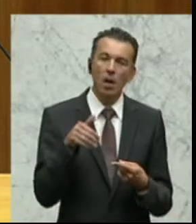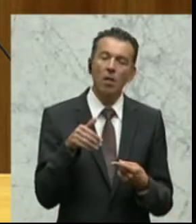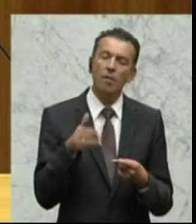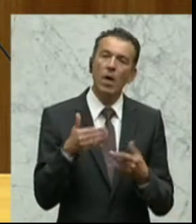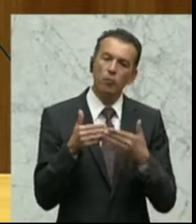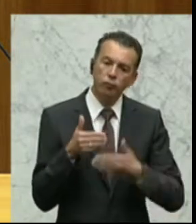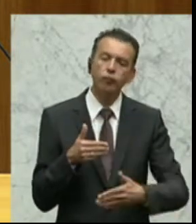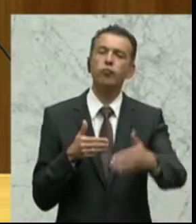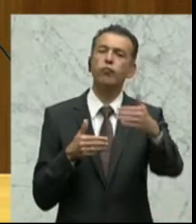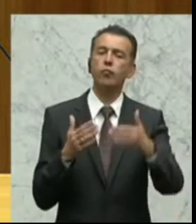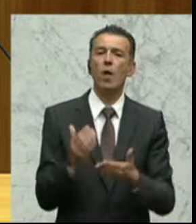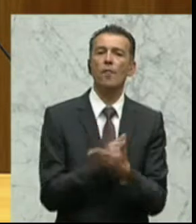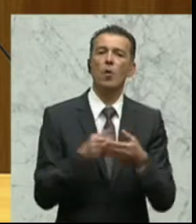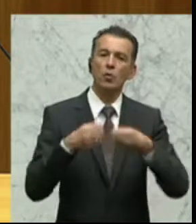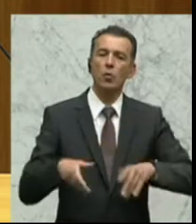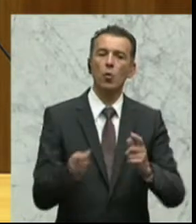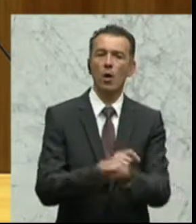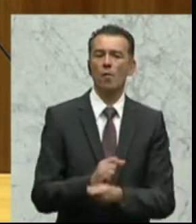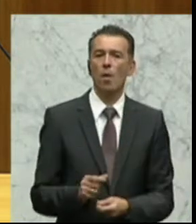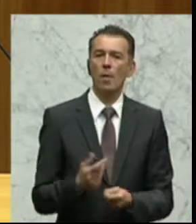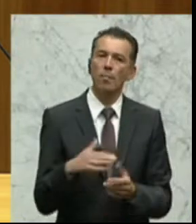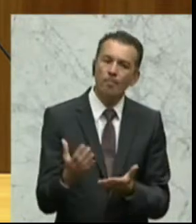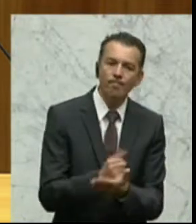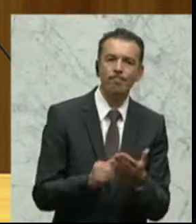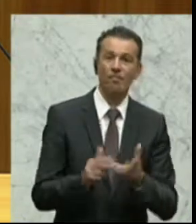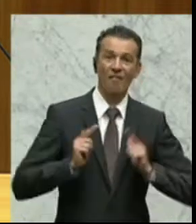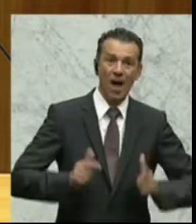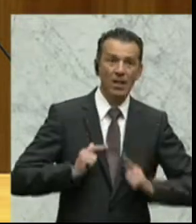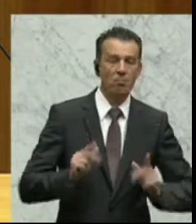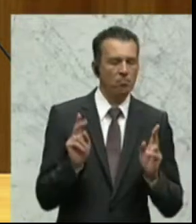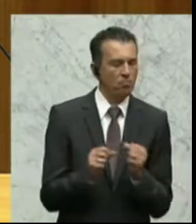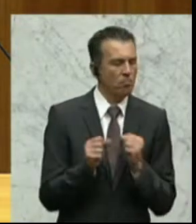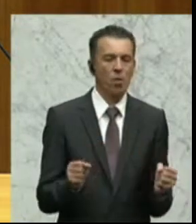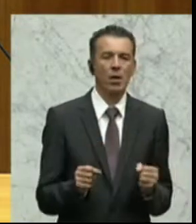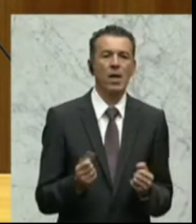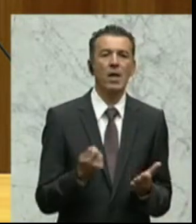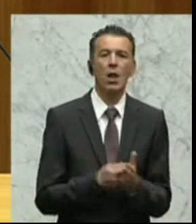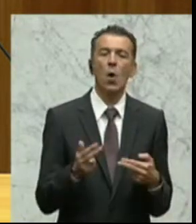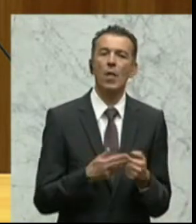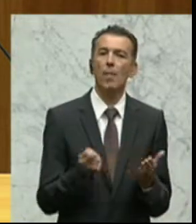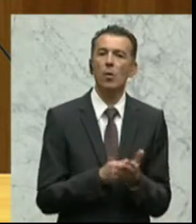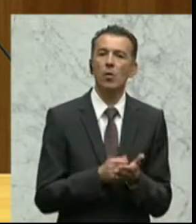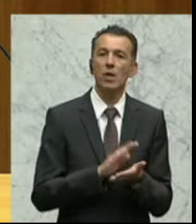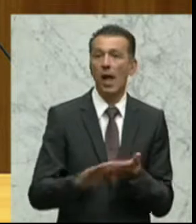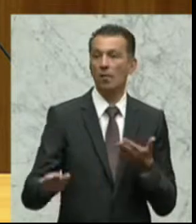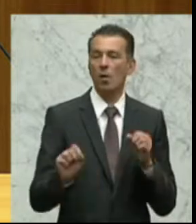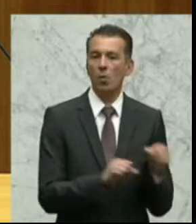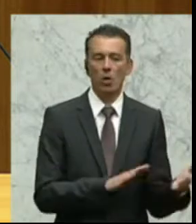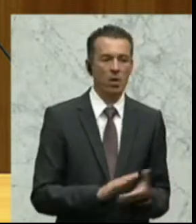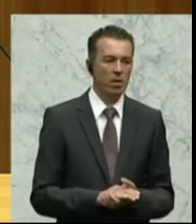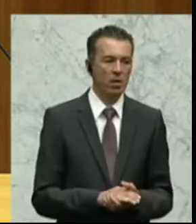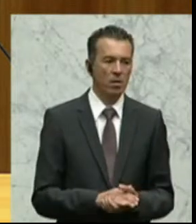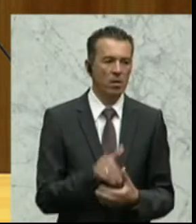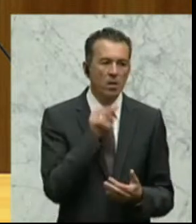Strukturreformen, Effizienz, mag alles sein. Nur darauf können wir nicht warten. Und bei den Lohnnebenkosten ging es ganz einfach. Würden nicht nur die Lohnsumme